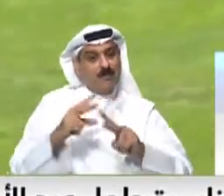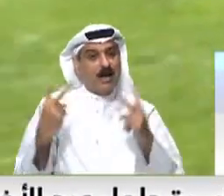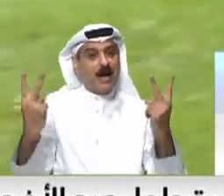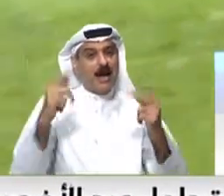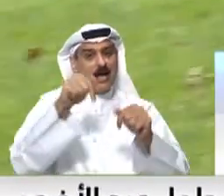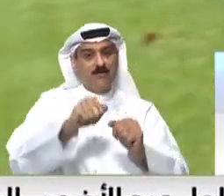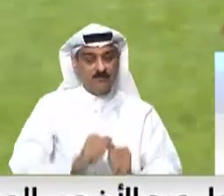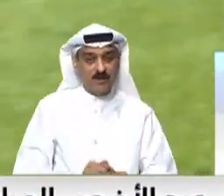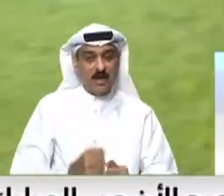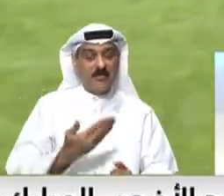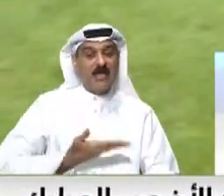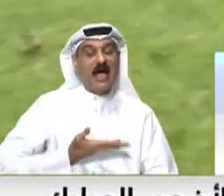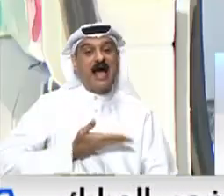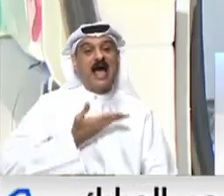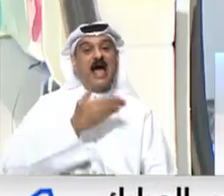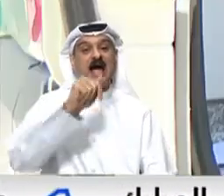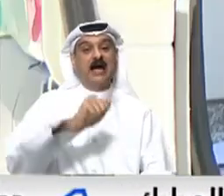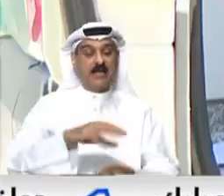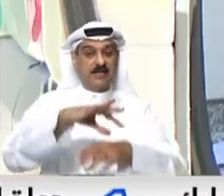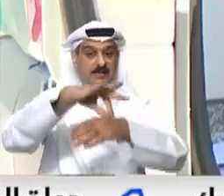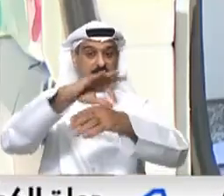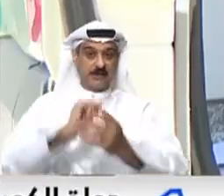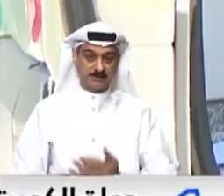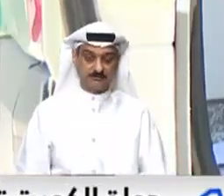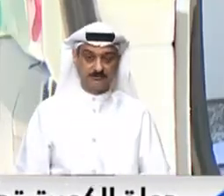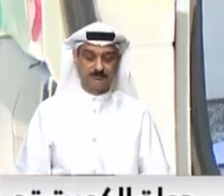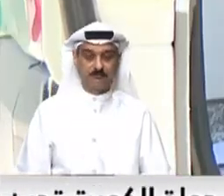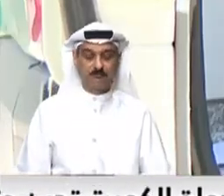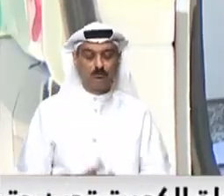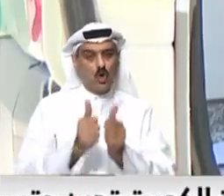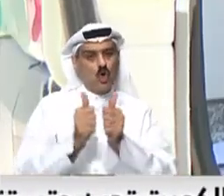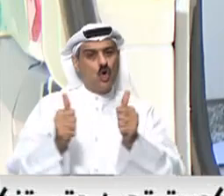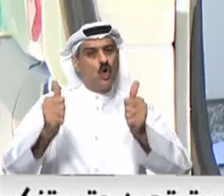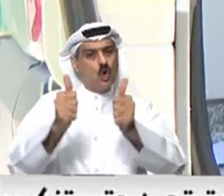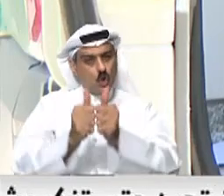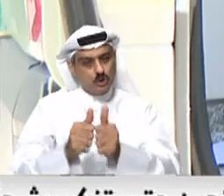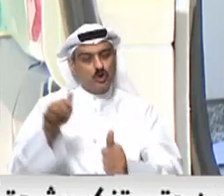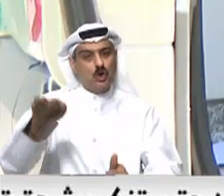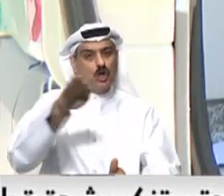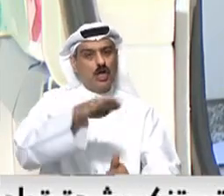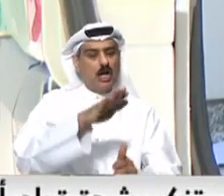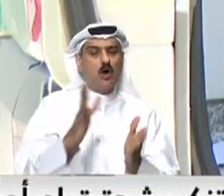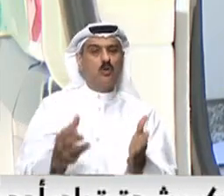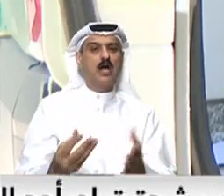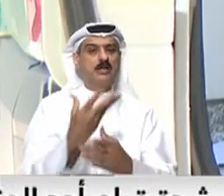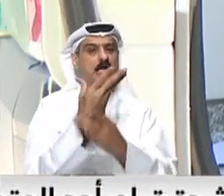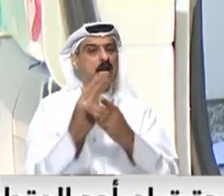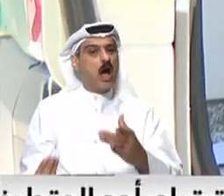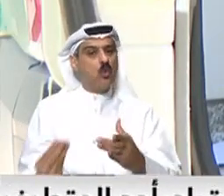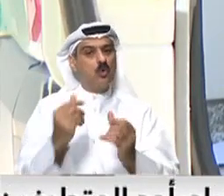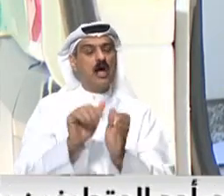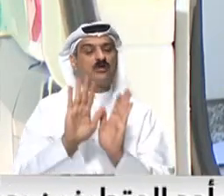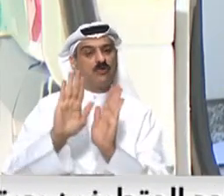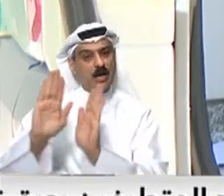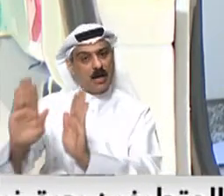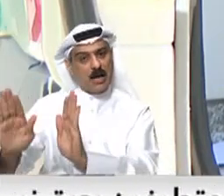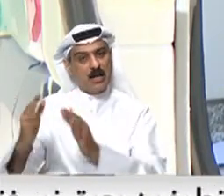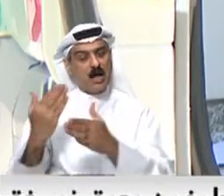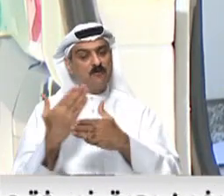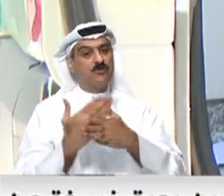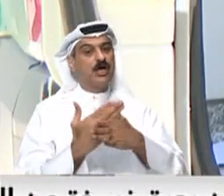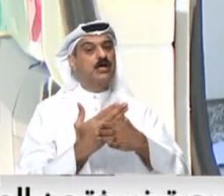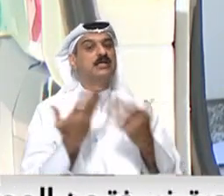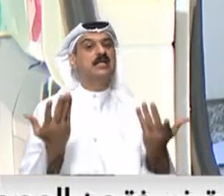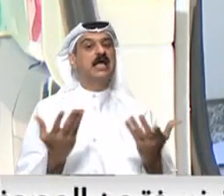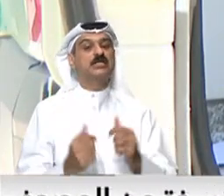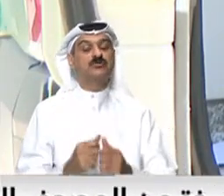بين الحياة والموت. يتركون عائلاتهم وأطفالهم خلال فترة العيد من أجل تلمس جراح